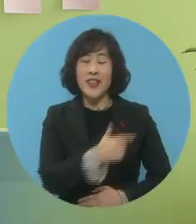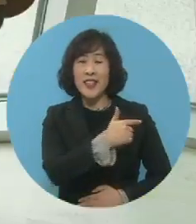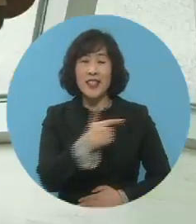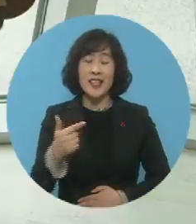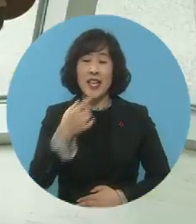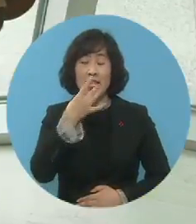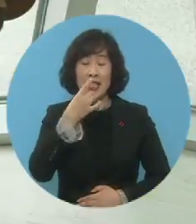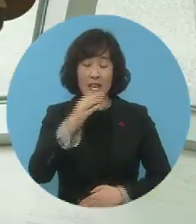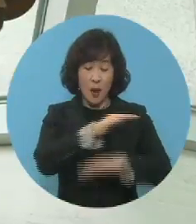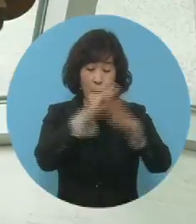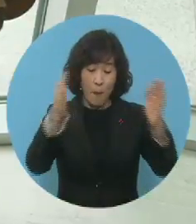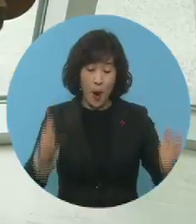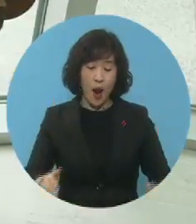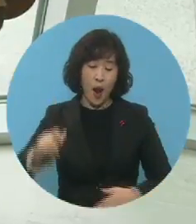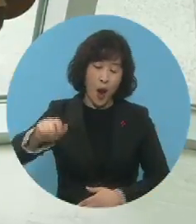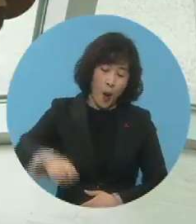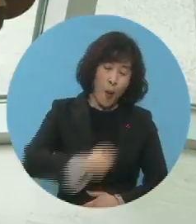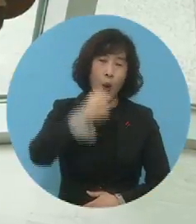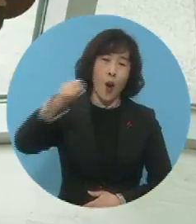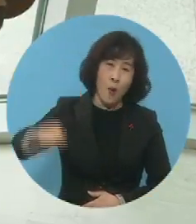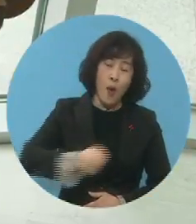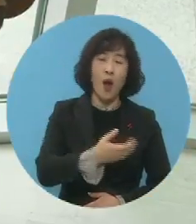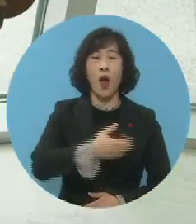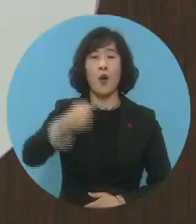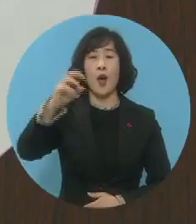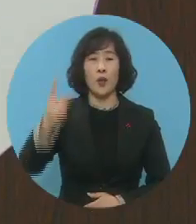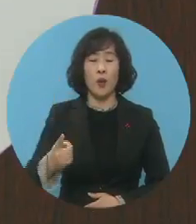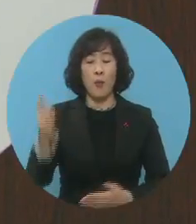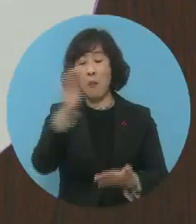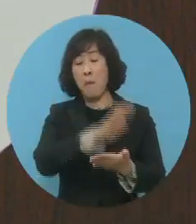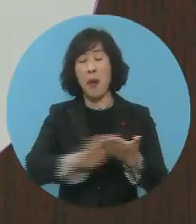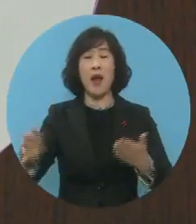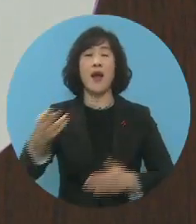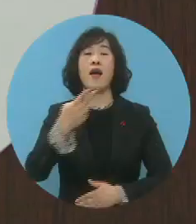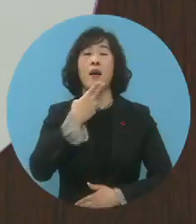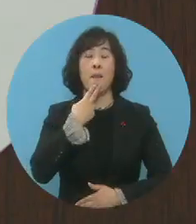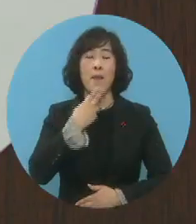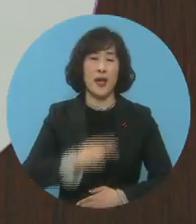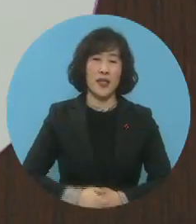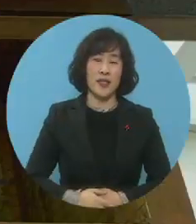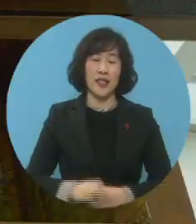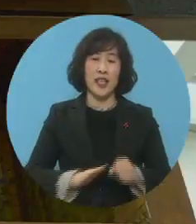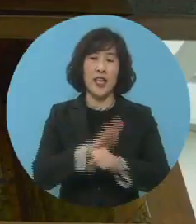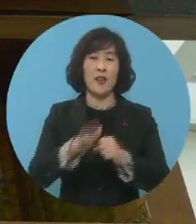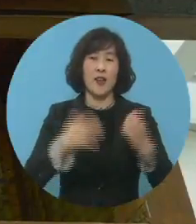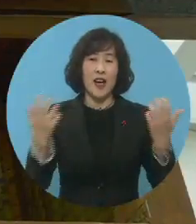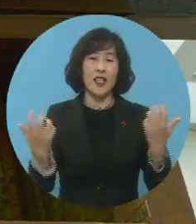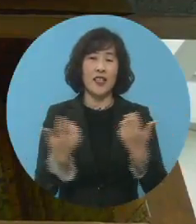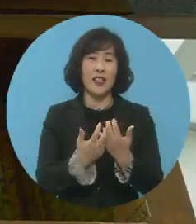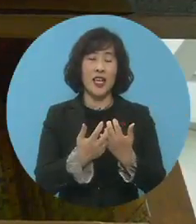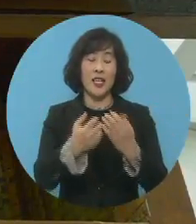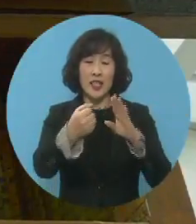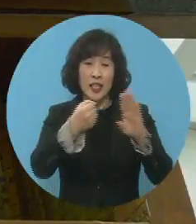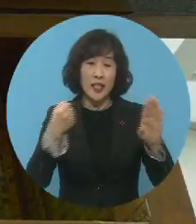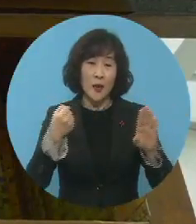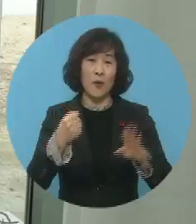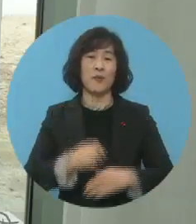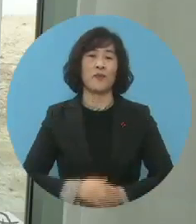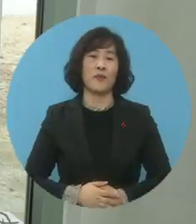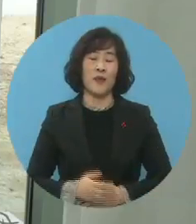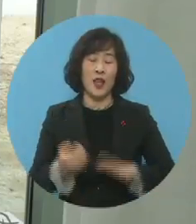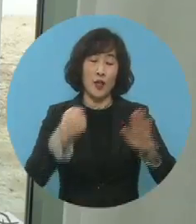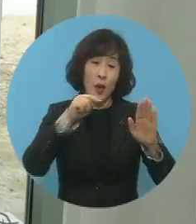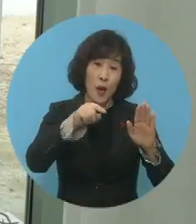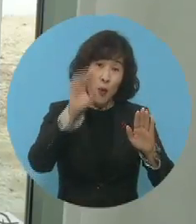효과를 누리. 큼지막한 쌀 디주는 아무리 퍼가도 쌀이 떨어진 적이 없습니다. 사랑으로 가득 채운